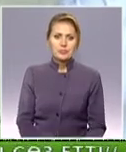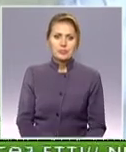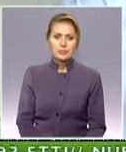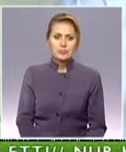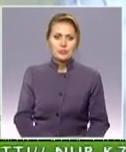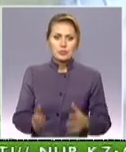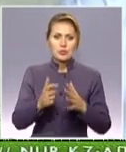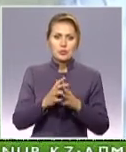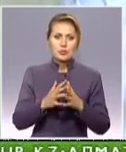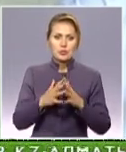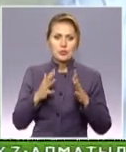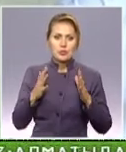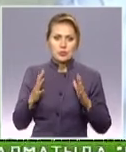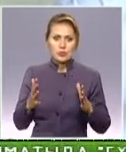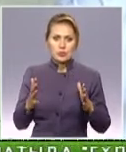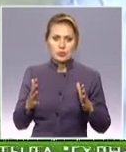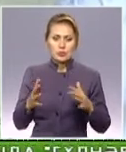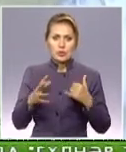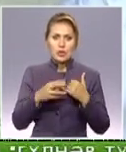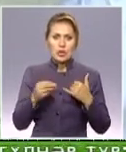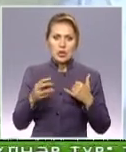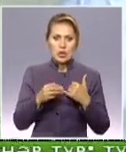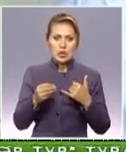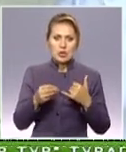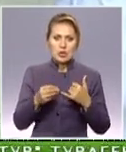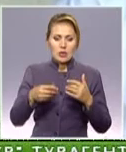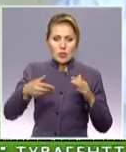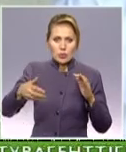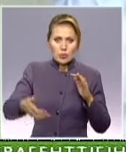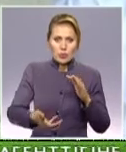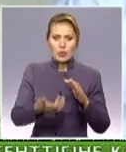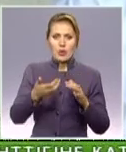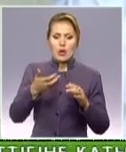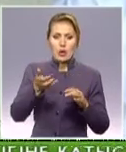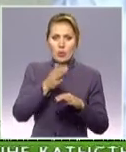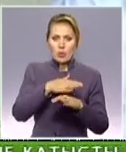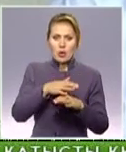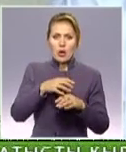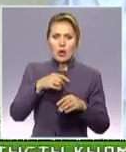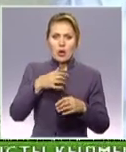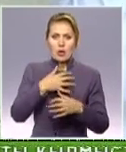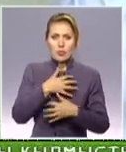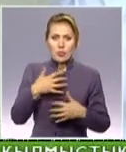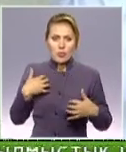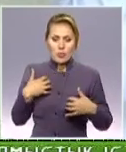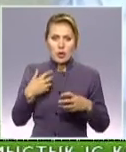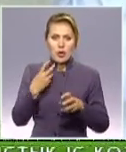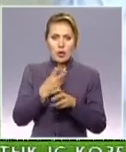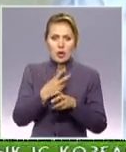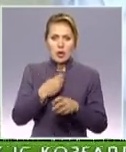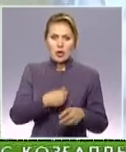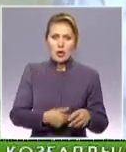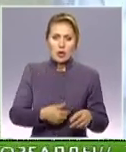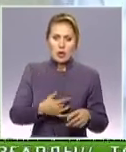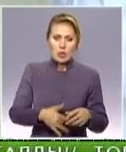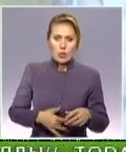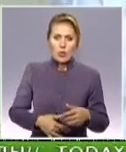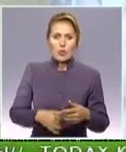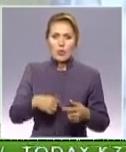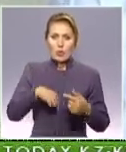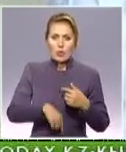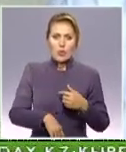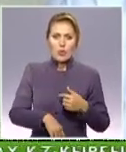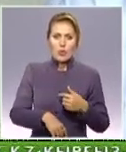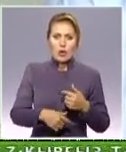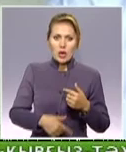үлкен жерді қазып, оның ішіне жаңағы малдың сирақтарын, ішек қарнын және де